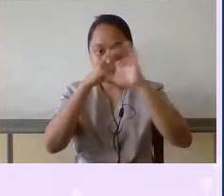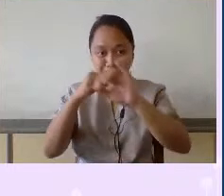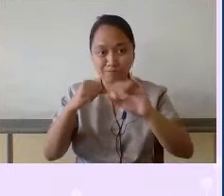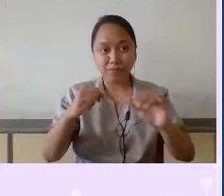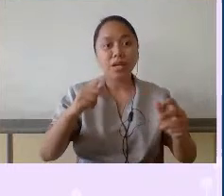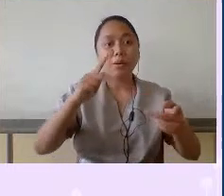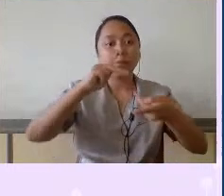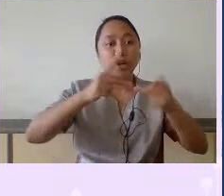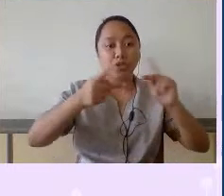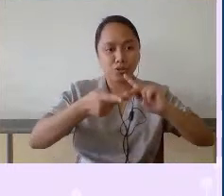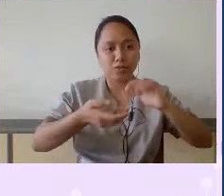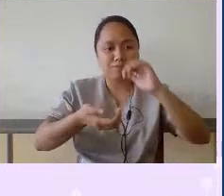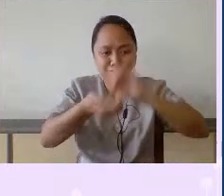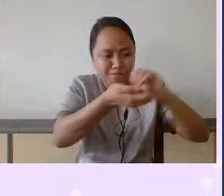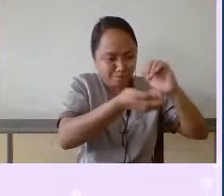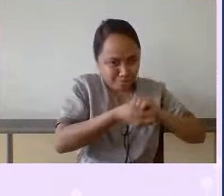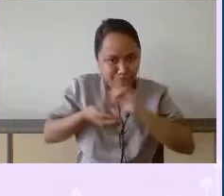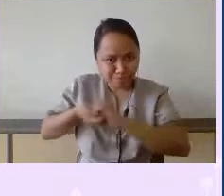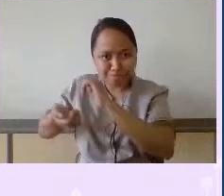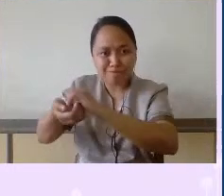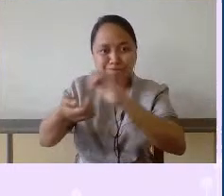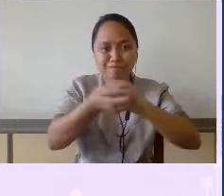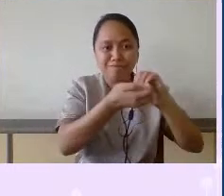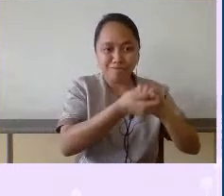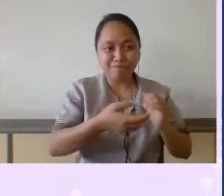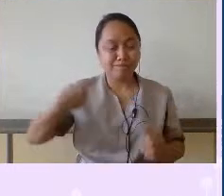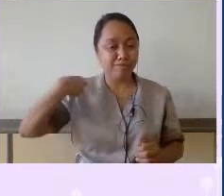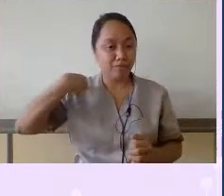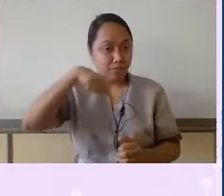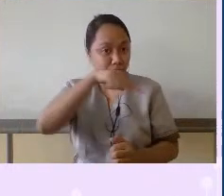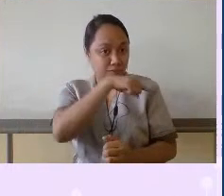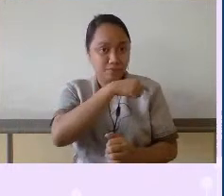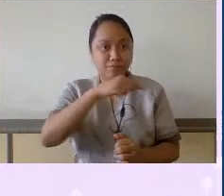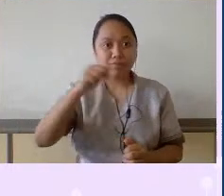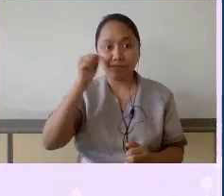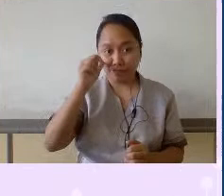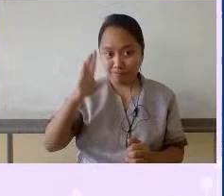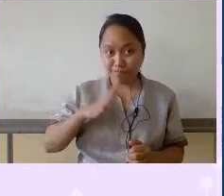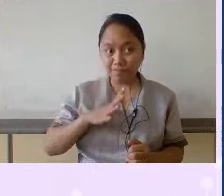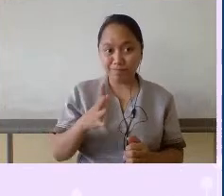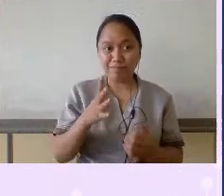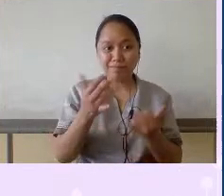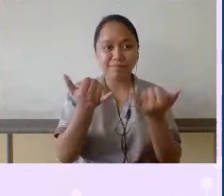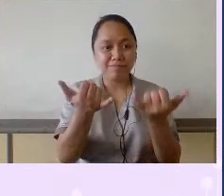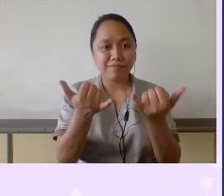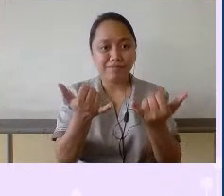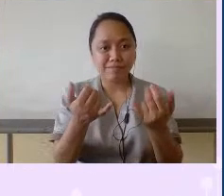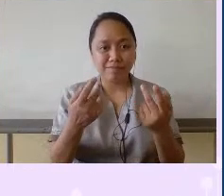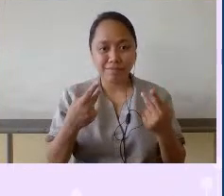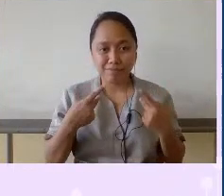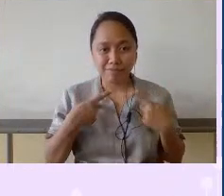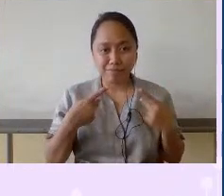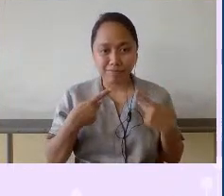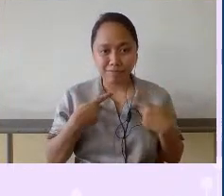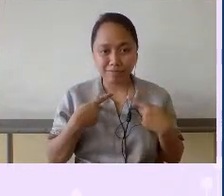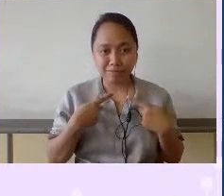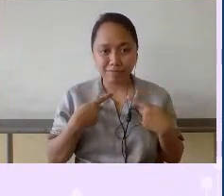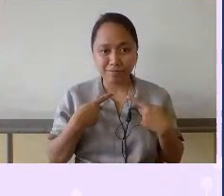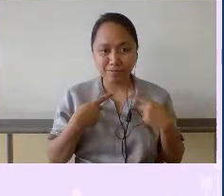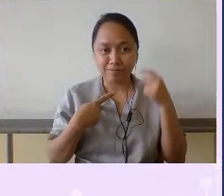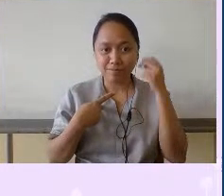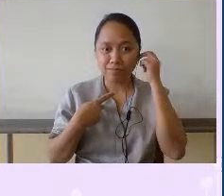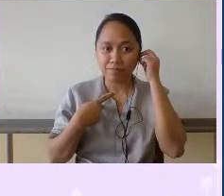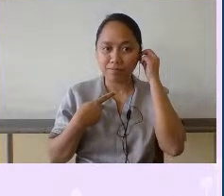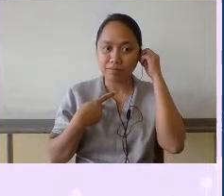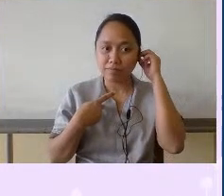ang labor force participation ng ating mga kababaihan. The presentation will touch not just the labor market trends but also